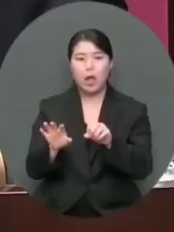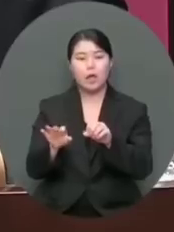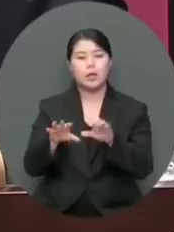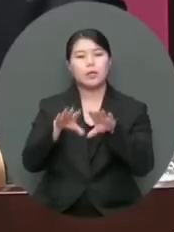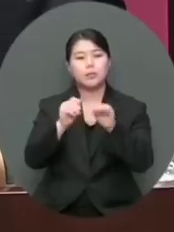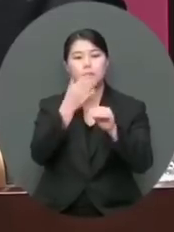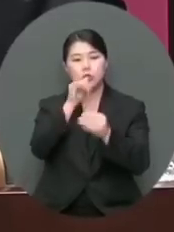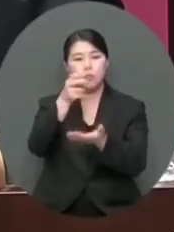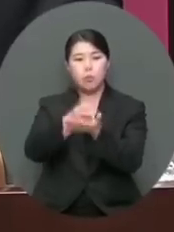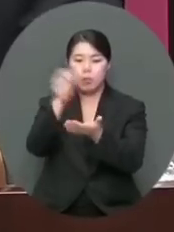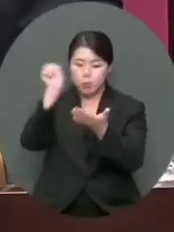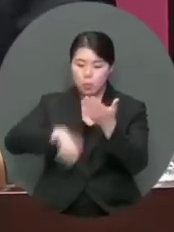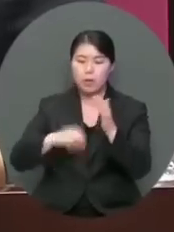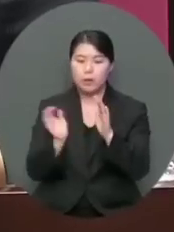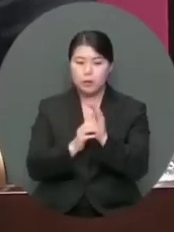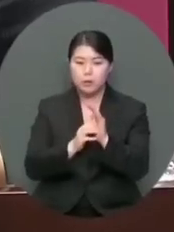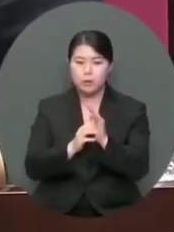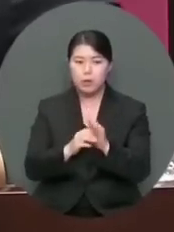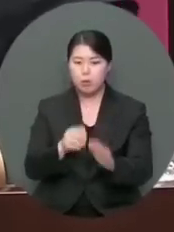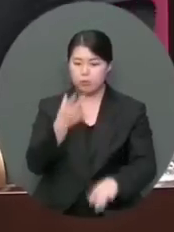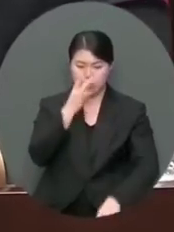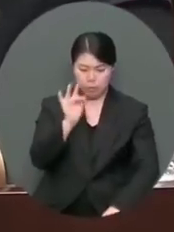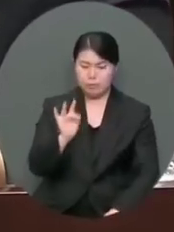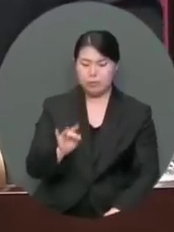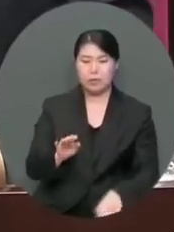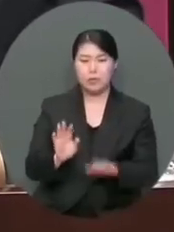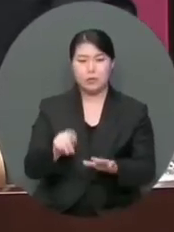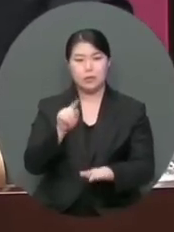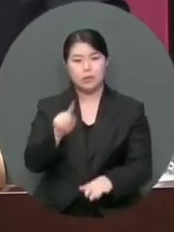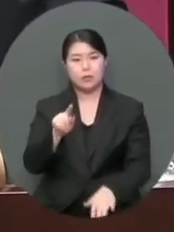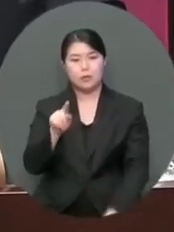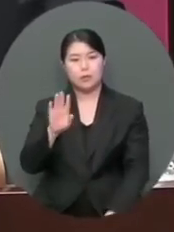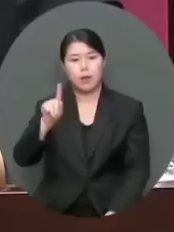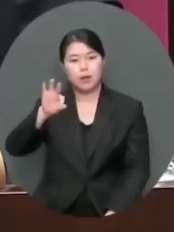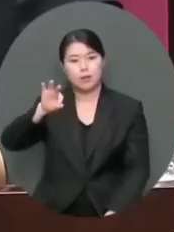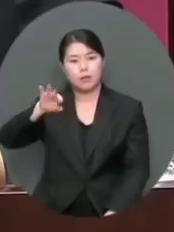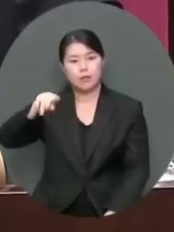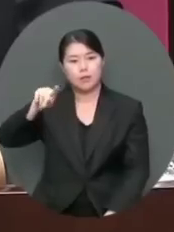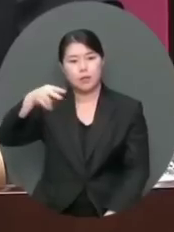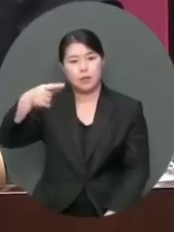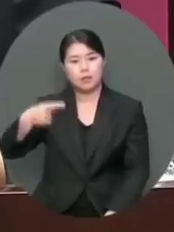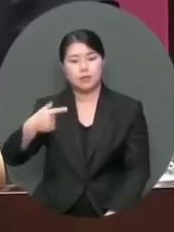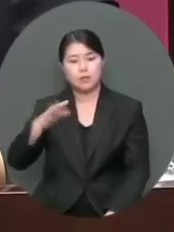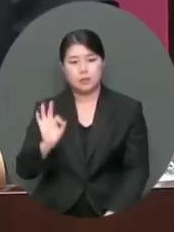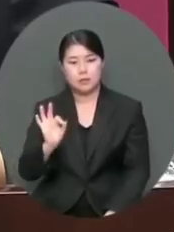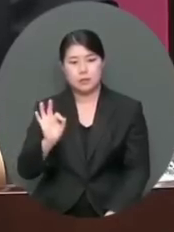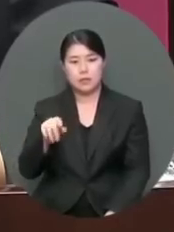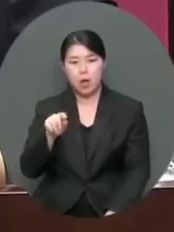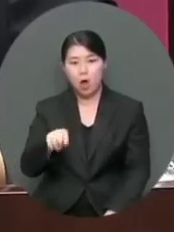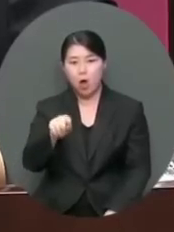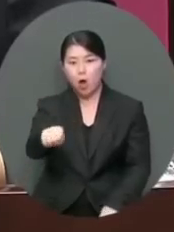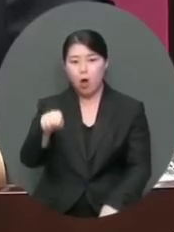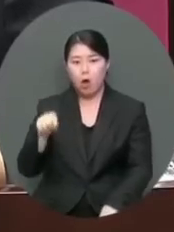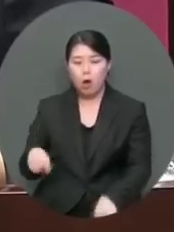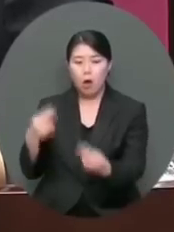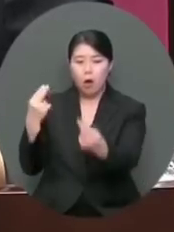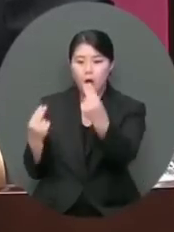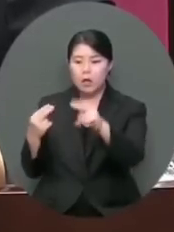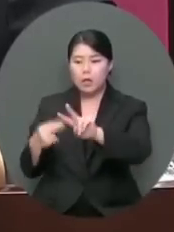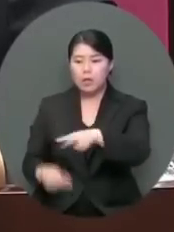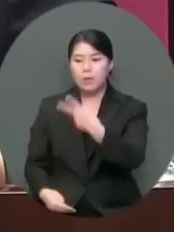시켰습니다. 너무나 당연하죠. 방사능 냉각수 490만 리터, 즉 일본이 방류할 양보다 274배가